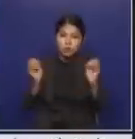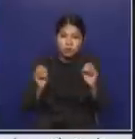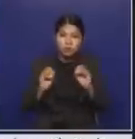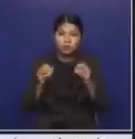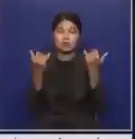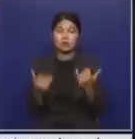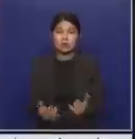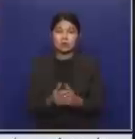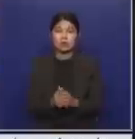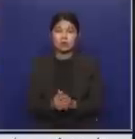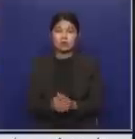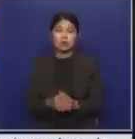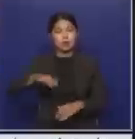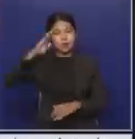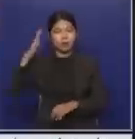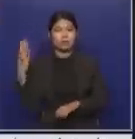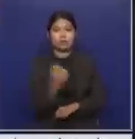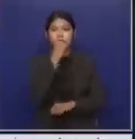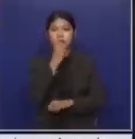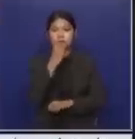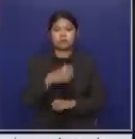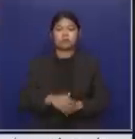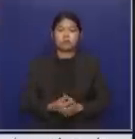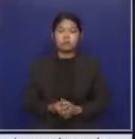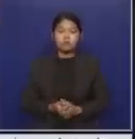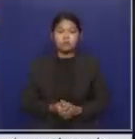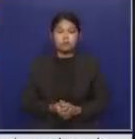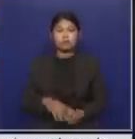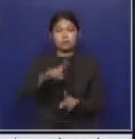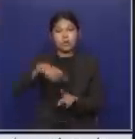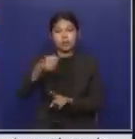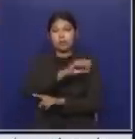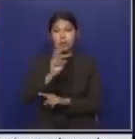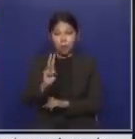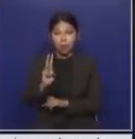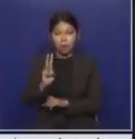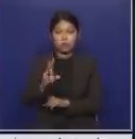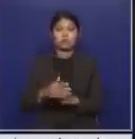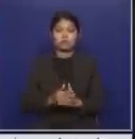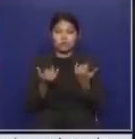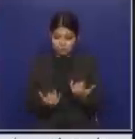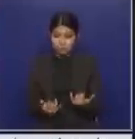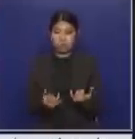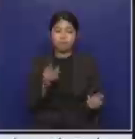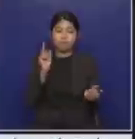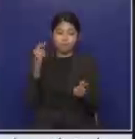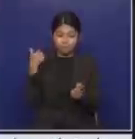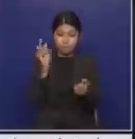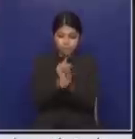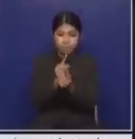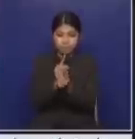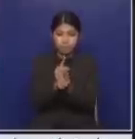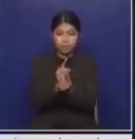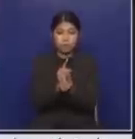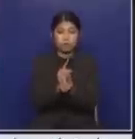การณ์ดังกล่าวยังนำไปสู่การทำและสถานอีกด้วยเหตุการณ์แบบ 6ตุลาคมไม่ใช่ว่าไม่เคยเกิดซ้ำนะครับท่านประธานโศกนาฏกรรม